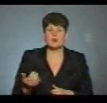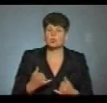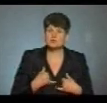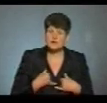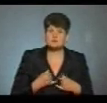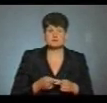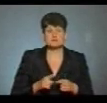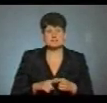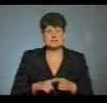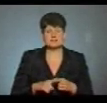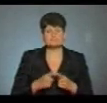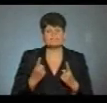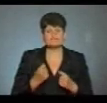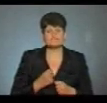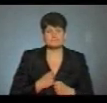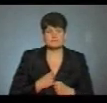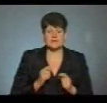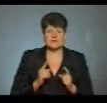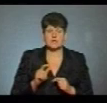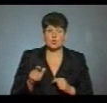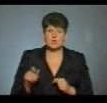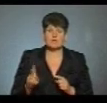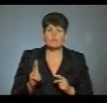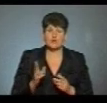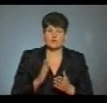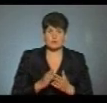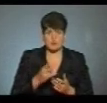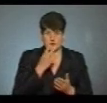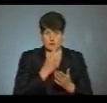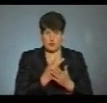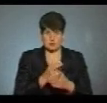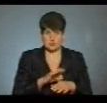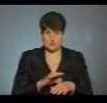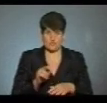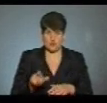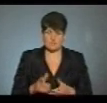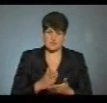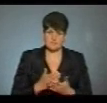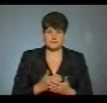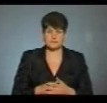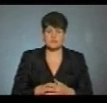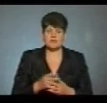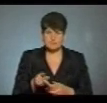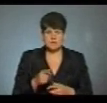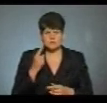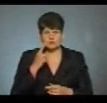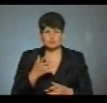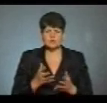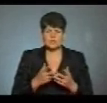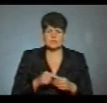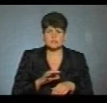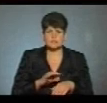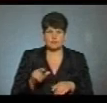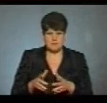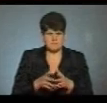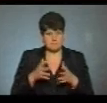це стосується, на превеликий жаль, на сьогодні тільки людей, в яких є клінічні прояви хвороб. Чи припускаєте ви, що реальна кількість заражених